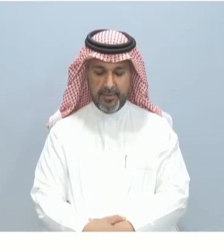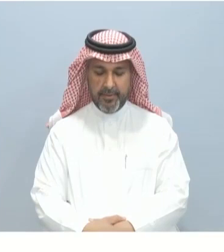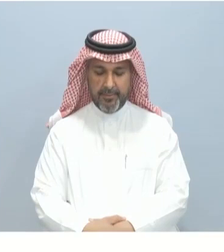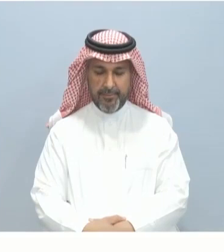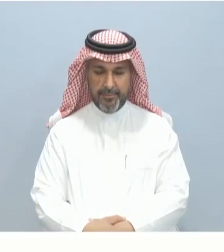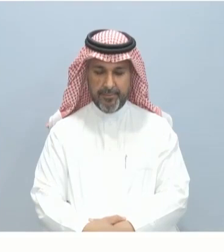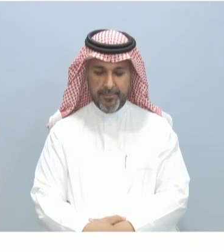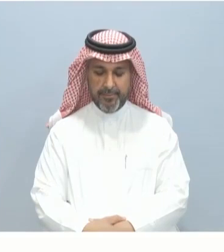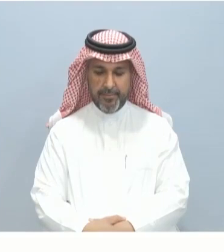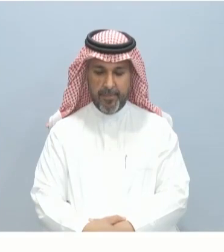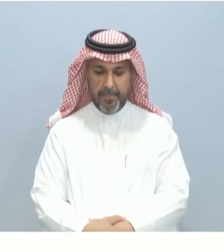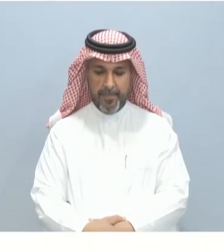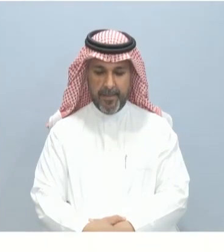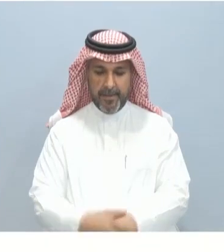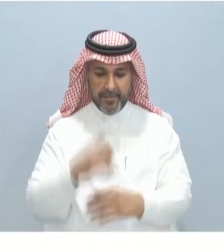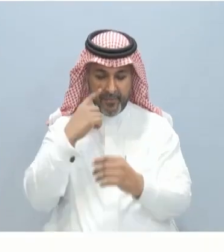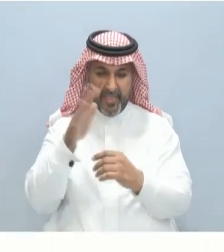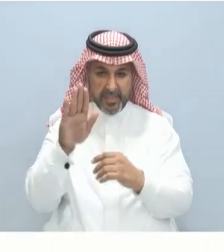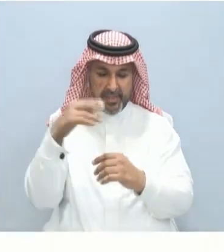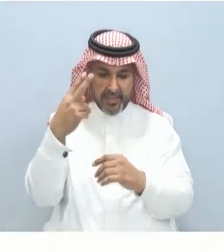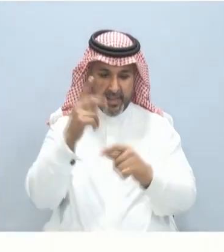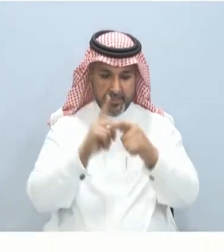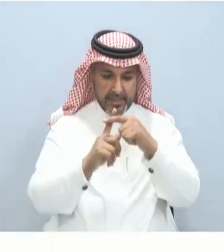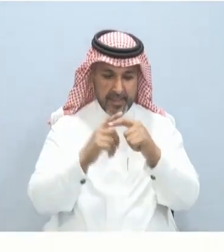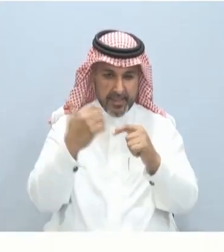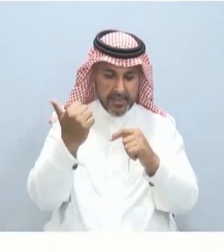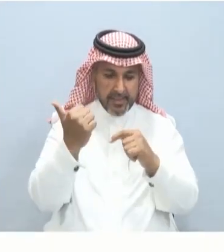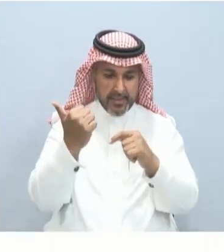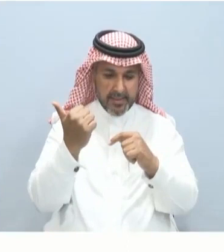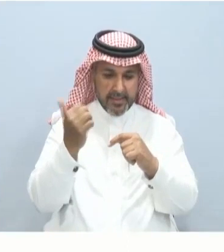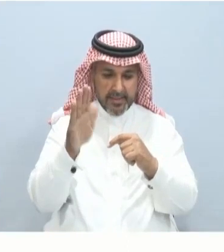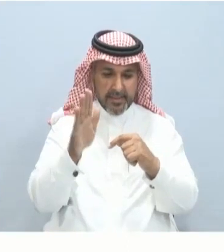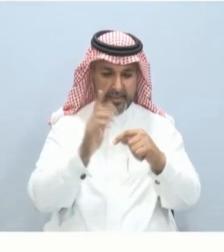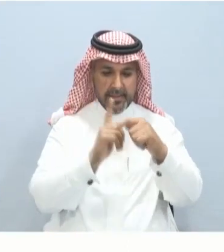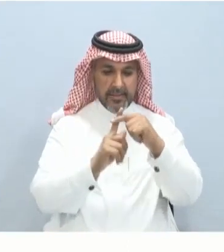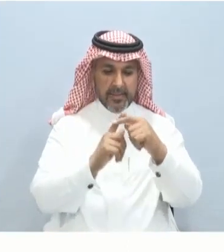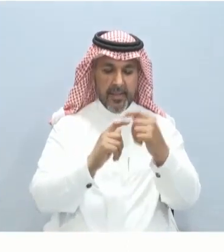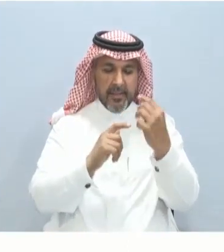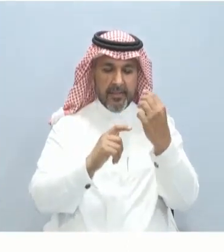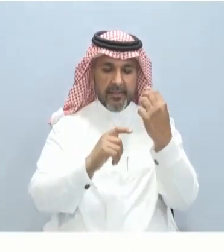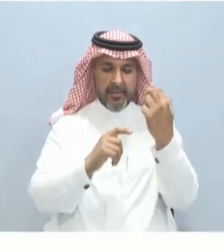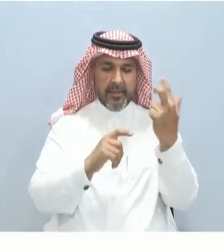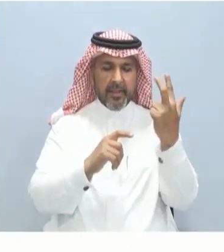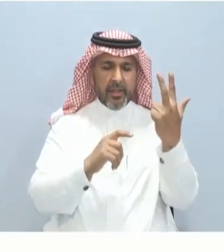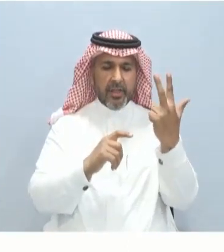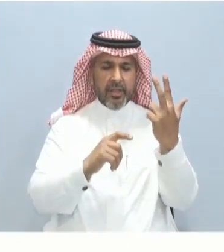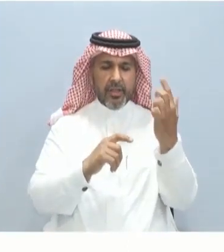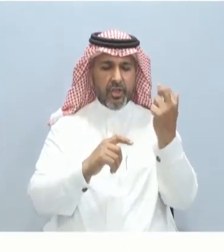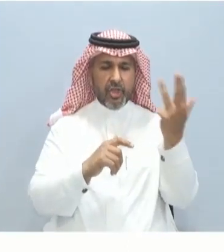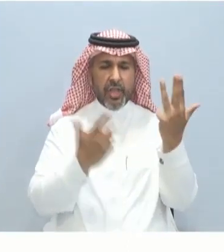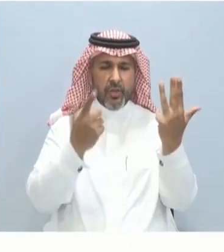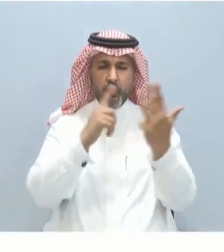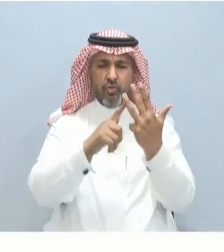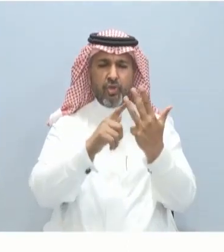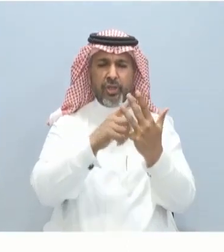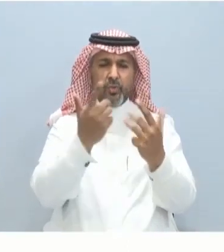حد بهذا الشكل يكون الحد الاول مربع سين تربيع والحد الثاني مربع اما